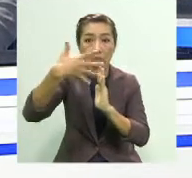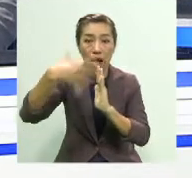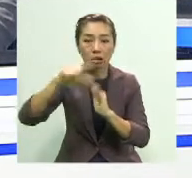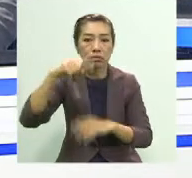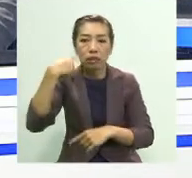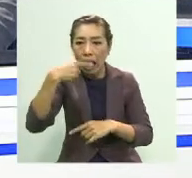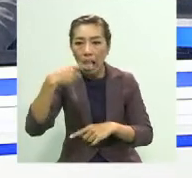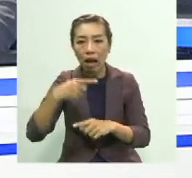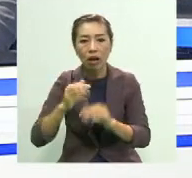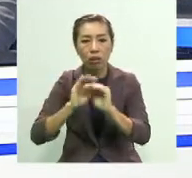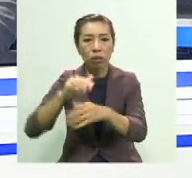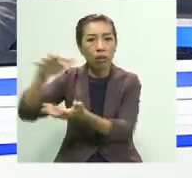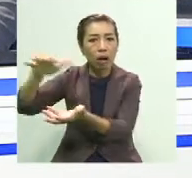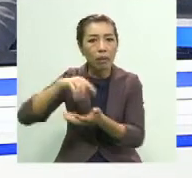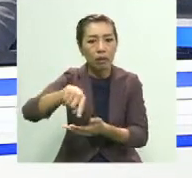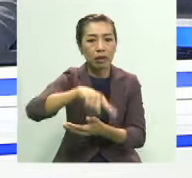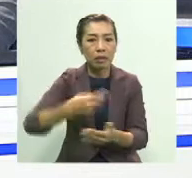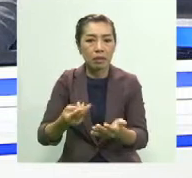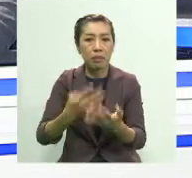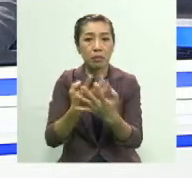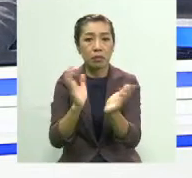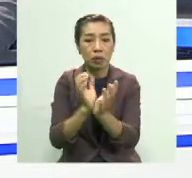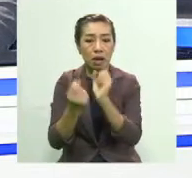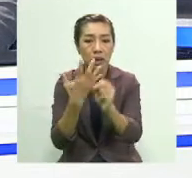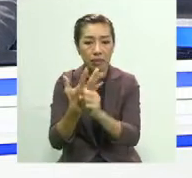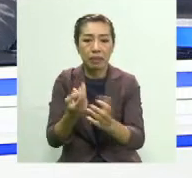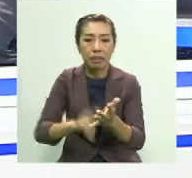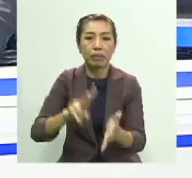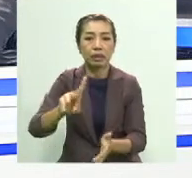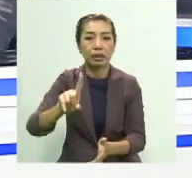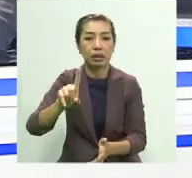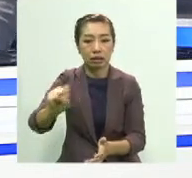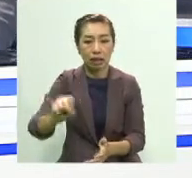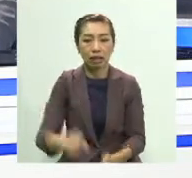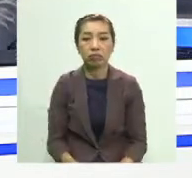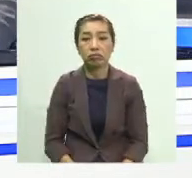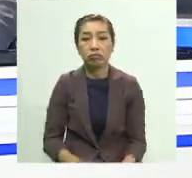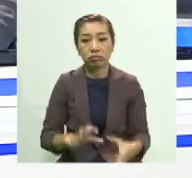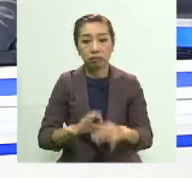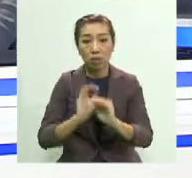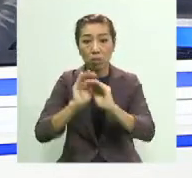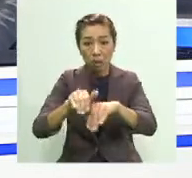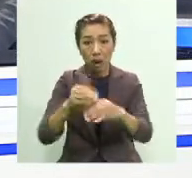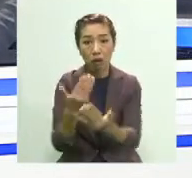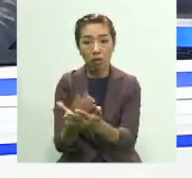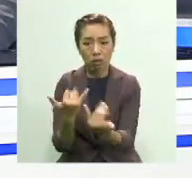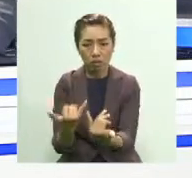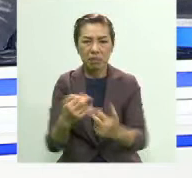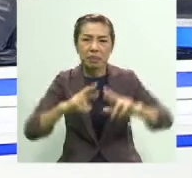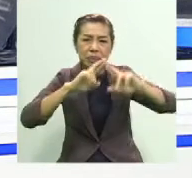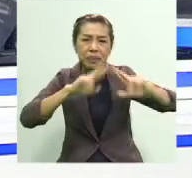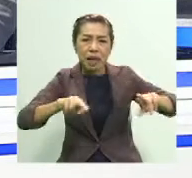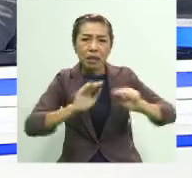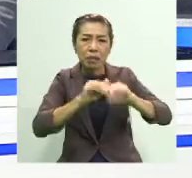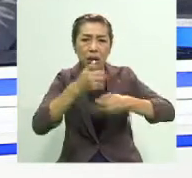มีโทษนะคะจำคุกไม่เกิน5ปีปรับไม่เกิน 100,000 บาทหรือว่าทั้งจำทั้งปรับด้วยค่ะ พูดถึงเรื่องราคามะพร้าวเนาะคือพ่อค้าแม่ค้า